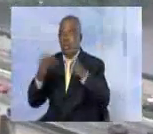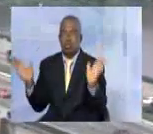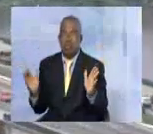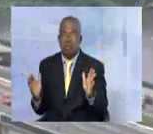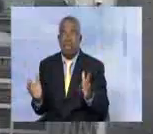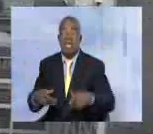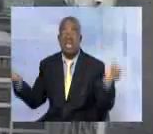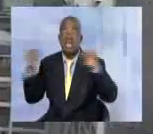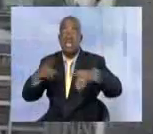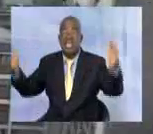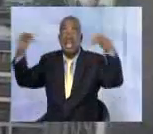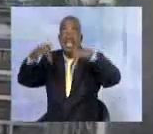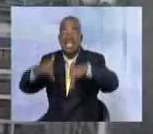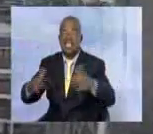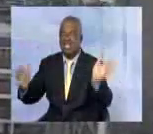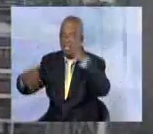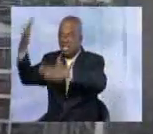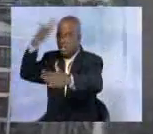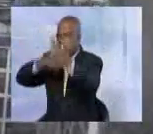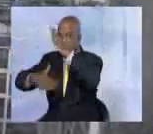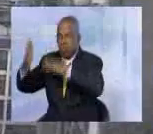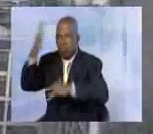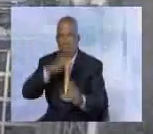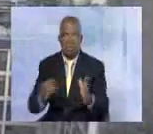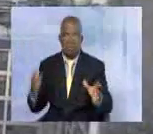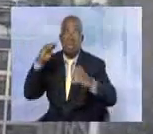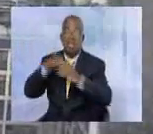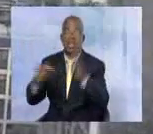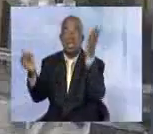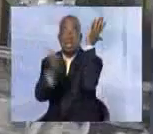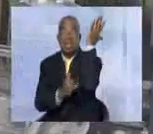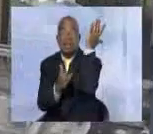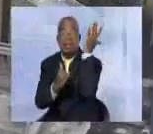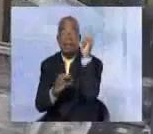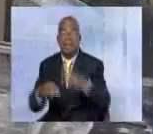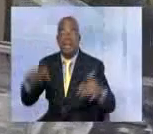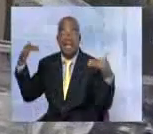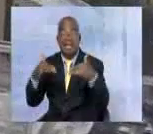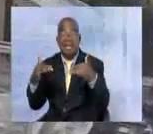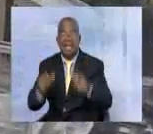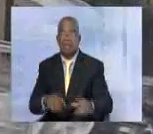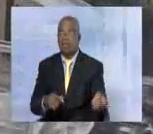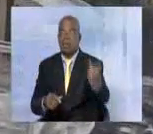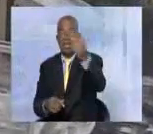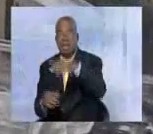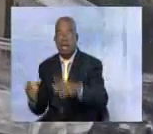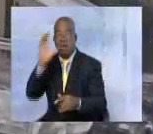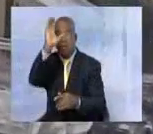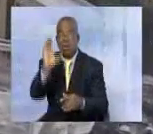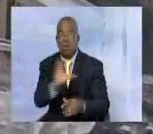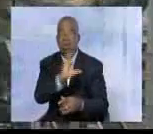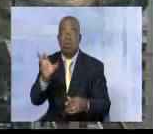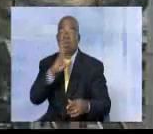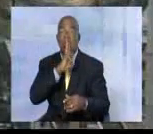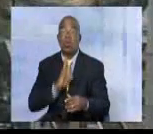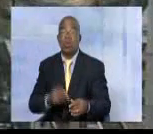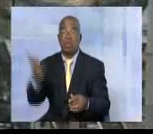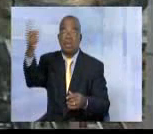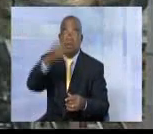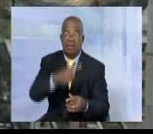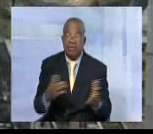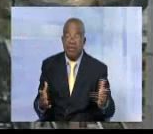assiste les personnes vulnérables. Vu le nombre de sollicitations et des besoins croissants, la Croix-Rouge veut proposer